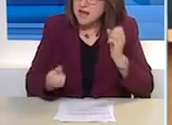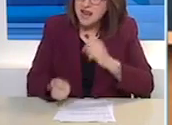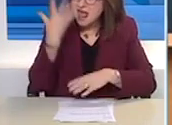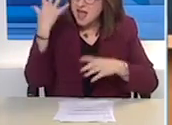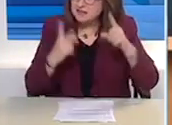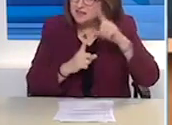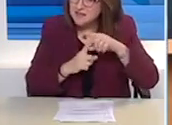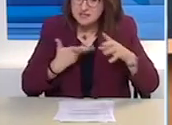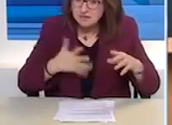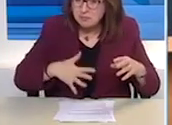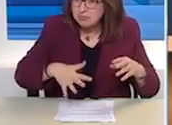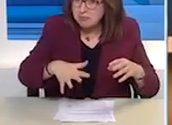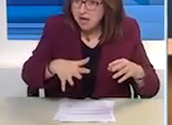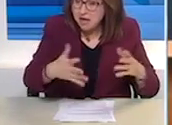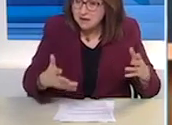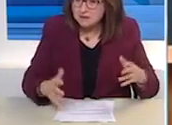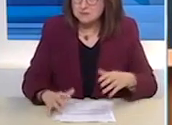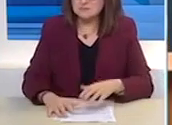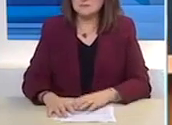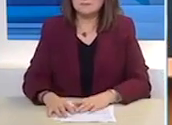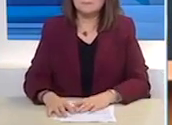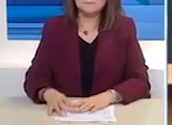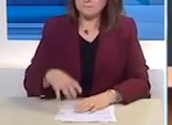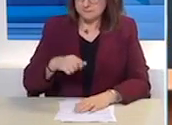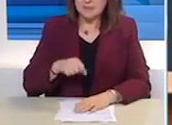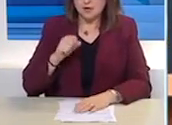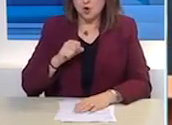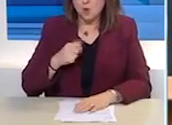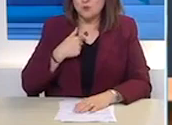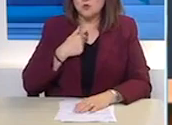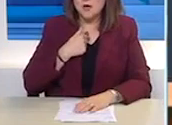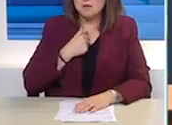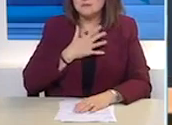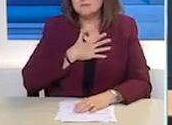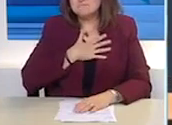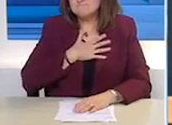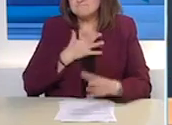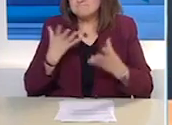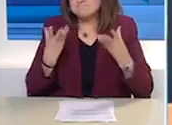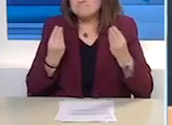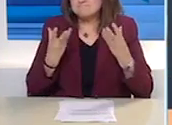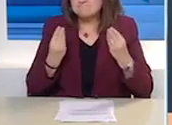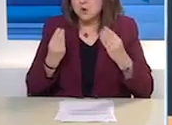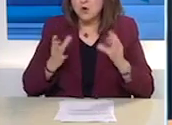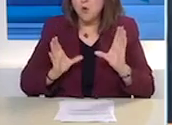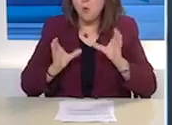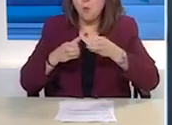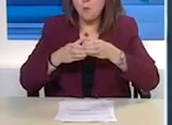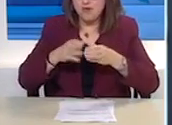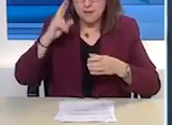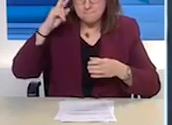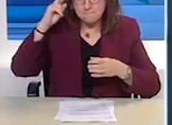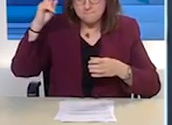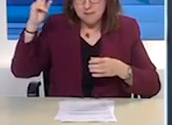Νομίζω είναι πραγματικά, είμαστε ευγνώμονες για την βοήθεια από την ομάδα των πανεπιστημιακών, η